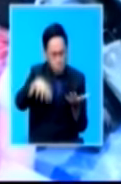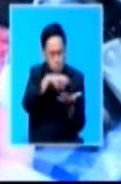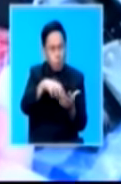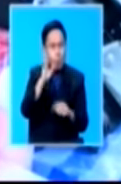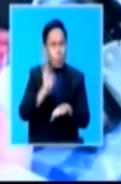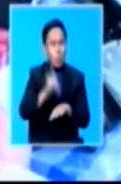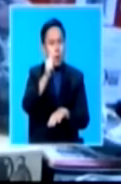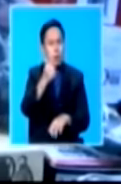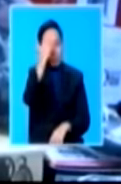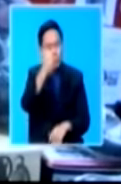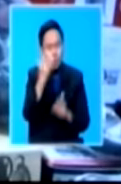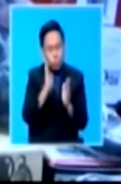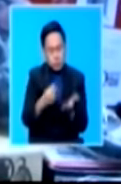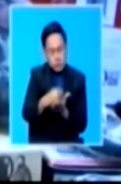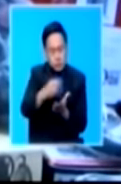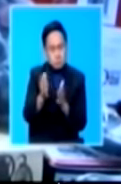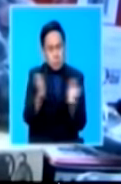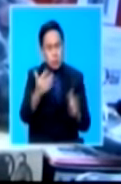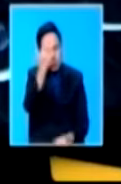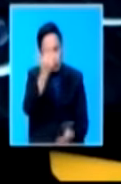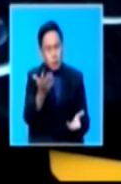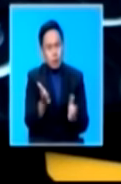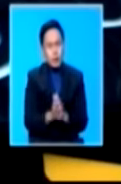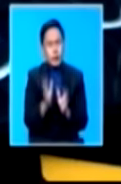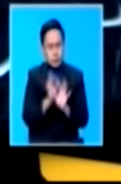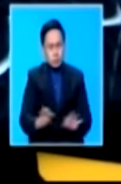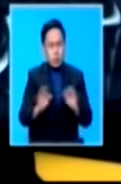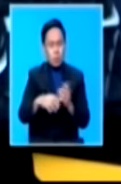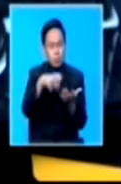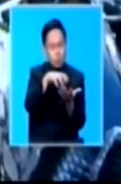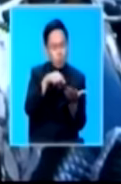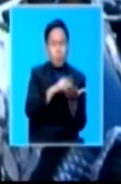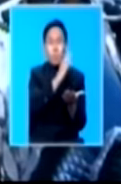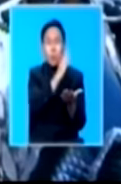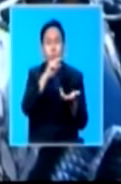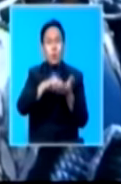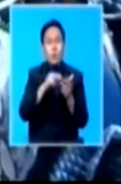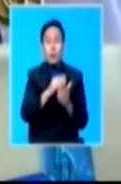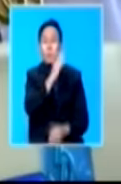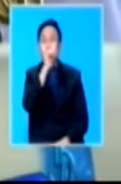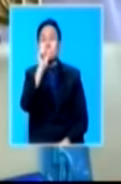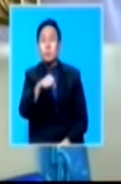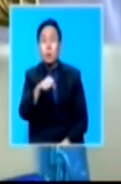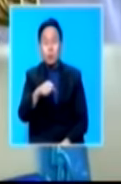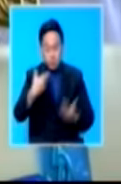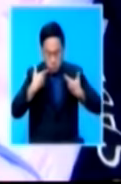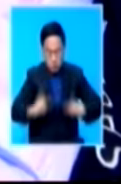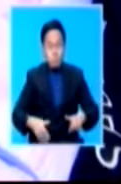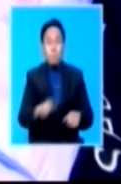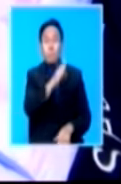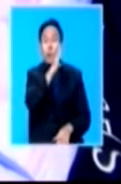ไมถึงได้รับความนิยมสูงขนาดนั้นอย่าหลอกตัวเองใช้ของปลอมไม่มันก็ปลอมอ่ะนะแสดงว่ามันก็ปลอมทั้งตัวมั้งน